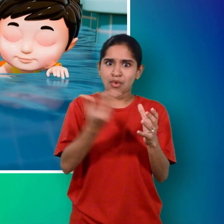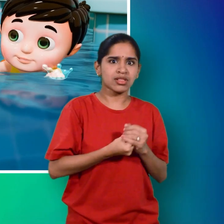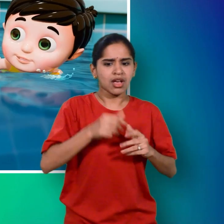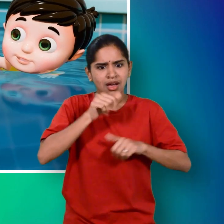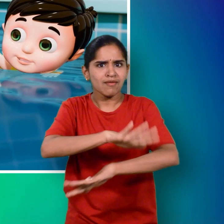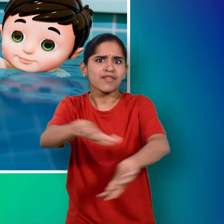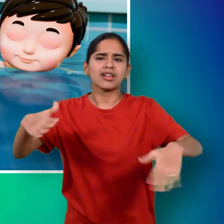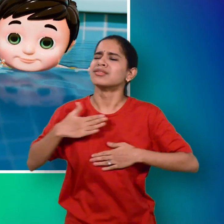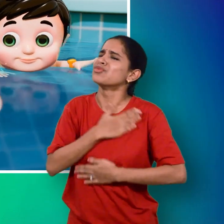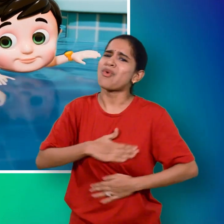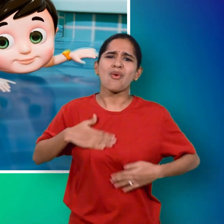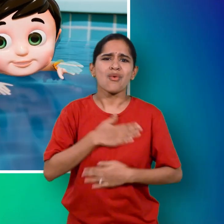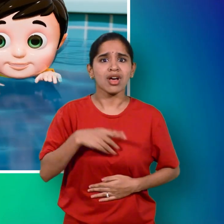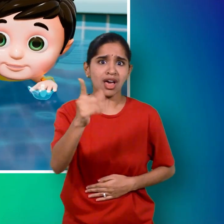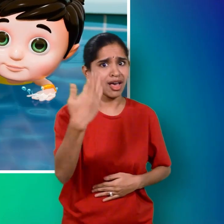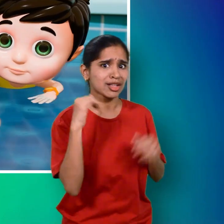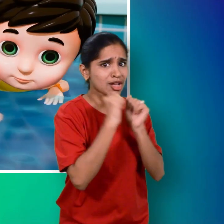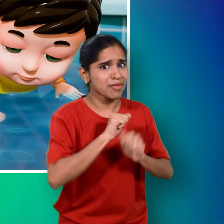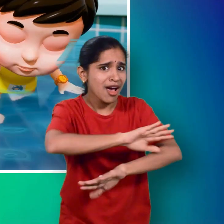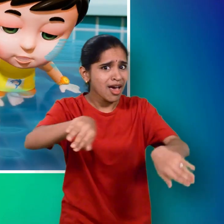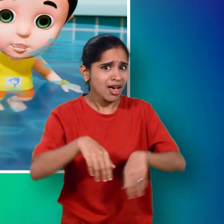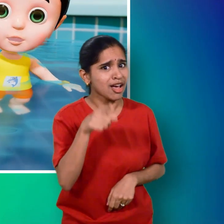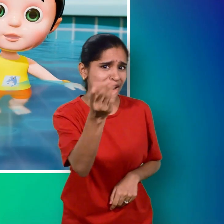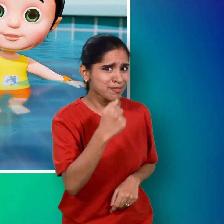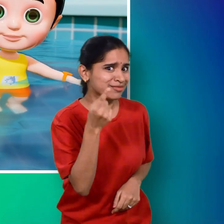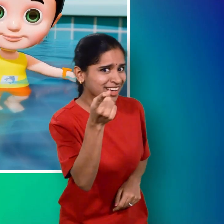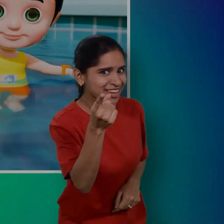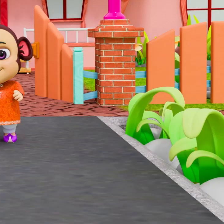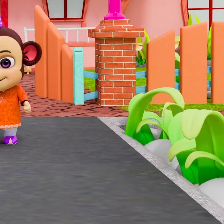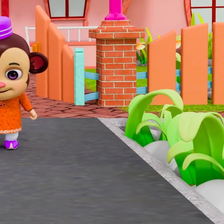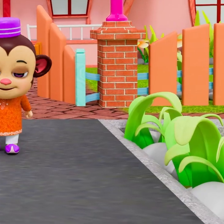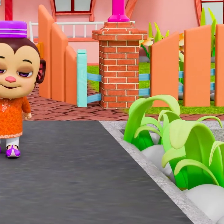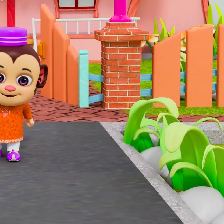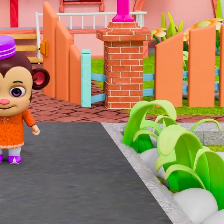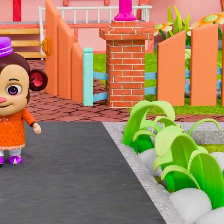हम सबको खूब मजा आया। क्या आप भी हम लोगों के साथ तैरना पसंद करो?